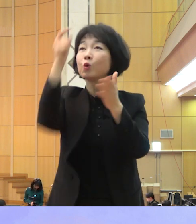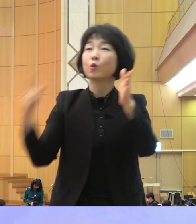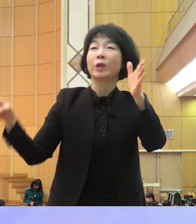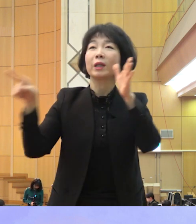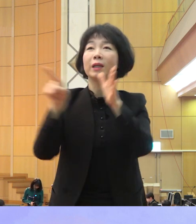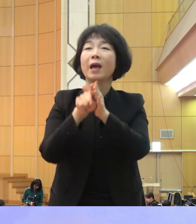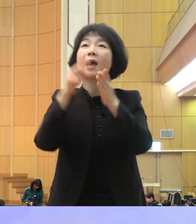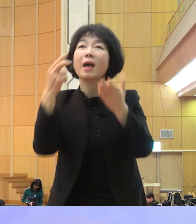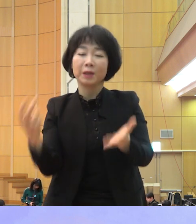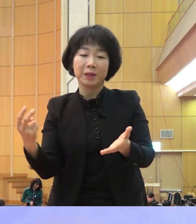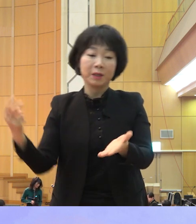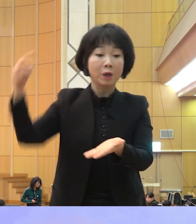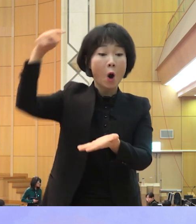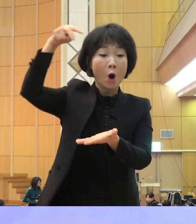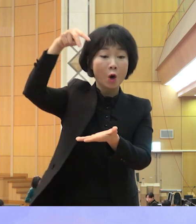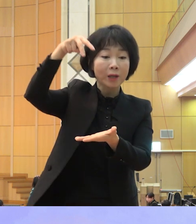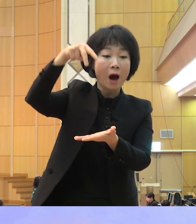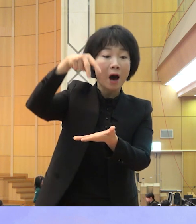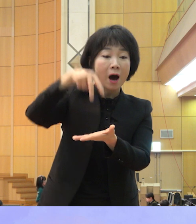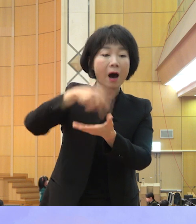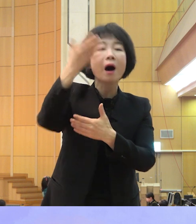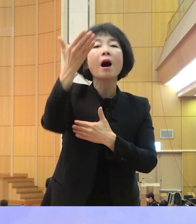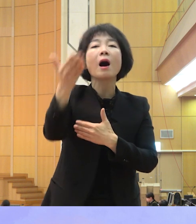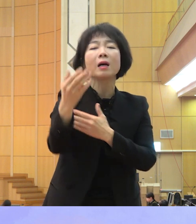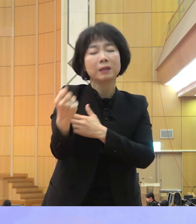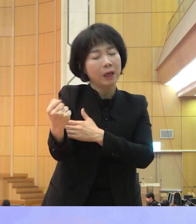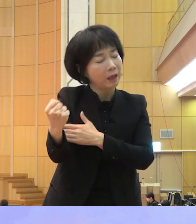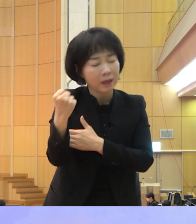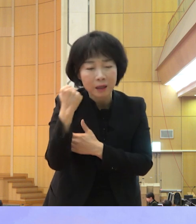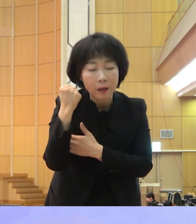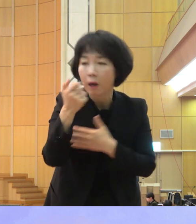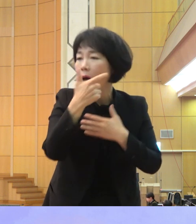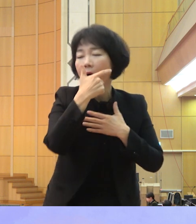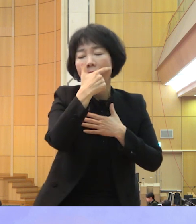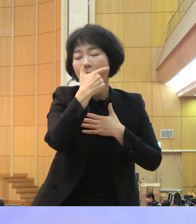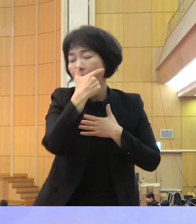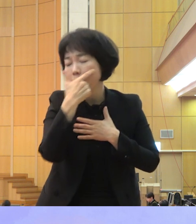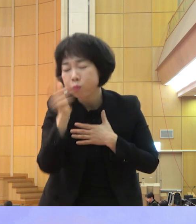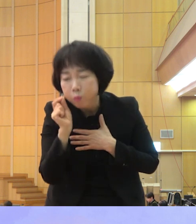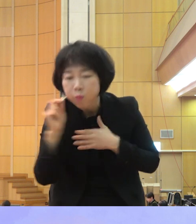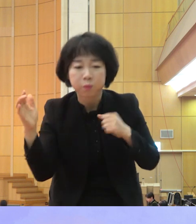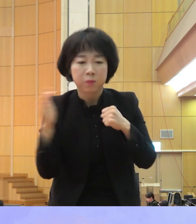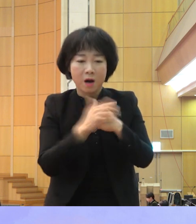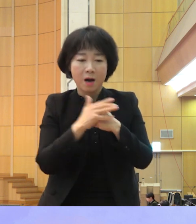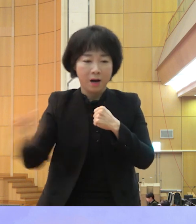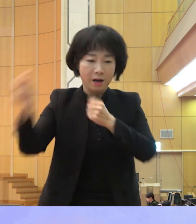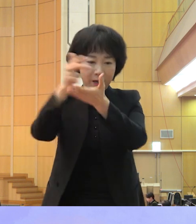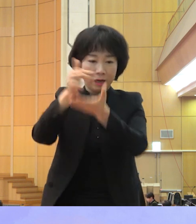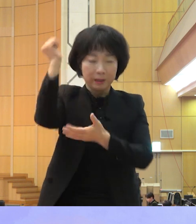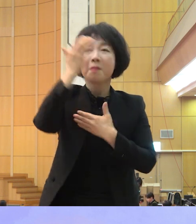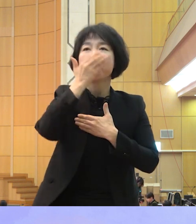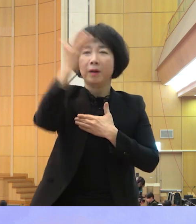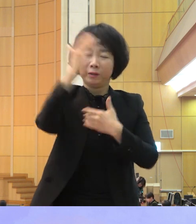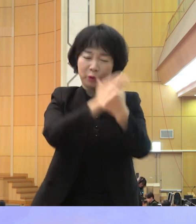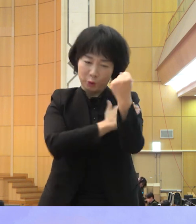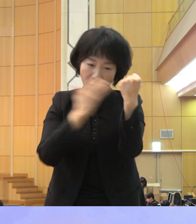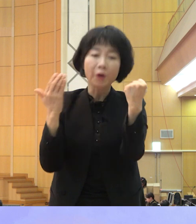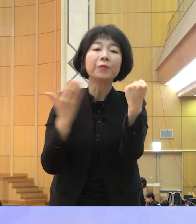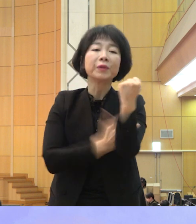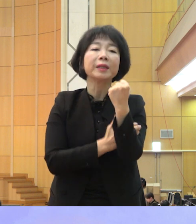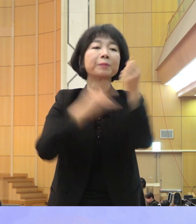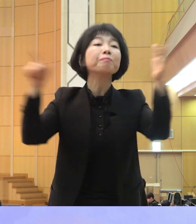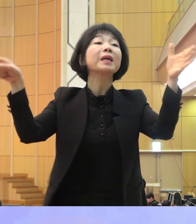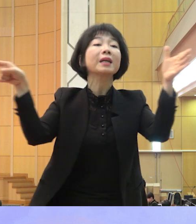군병들아, 주 위에 일어나. 내 힘이 부족하니